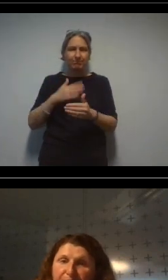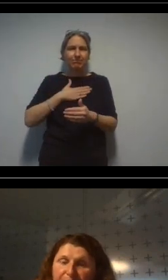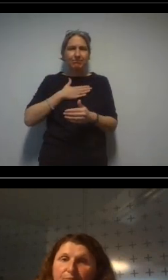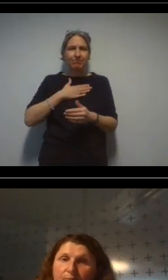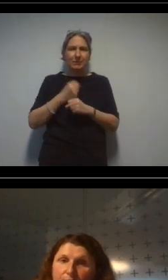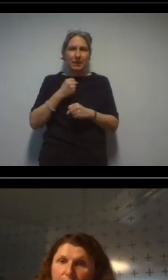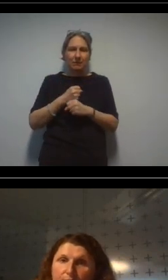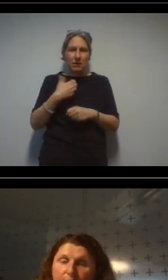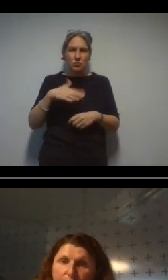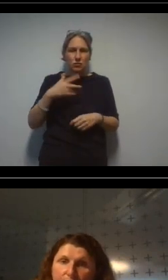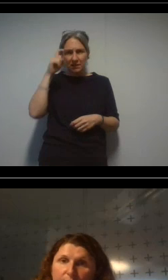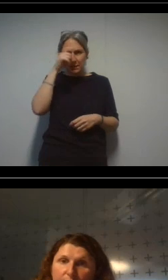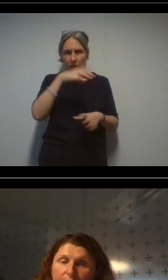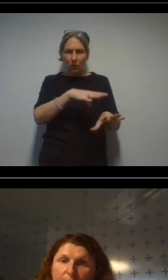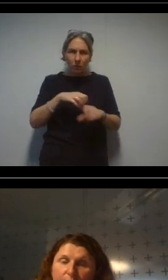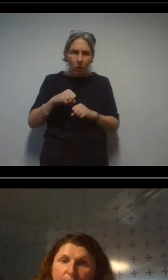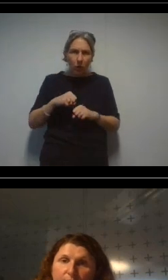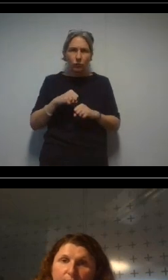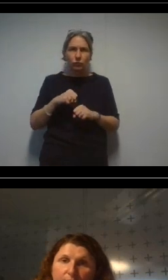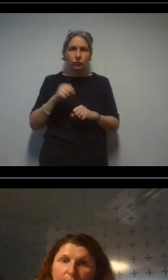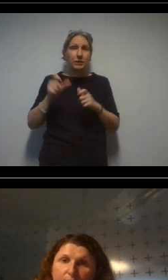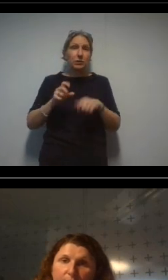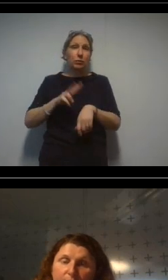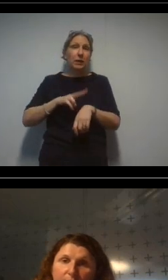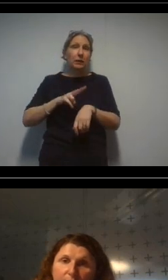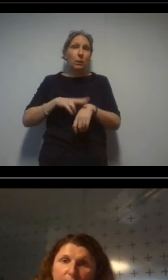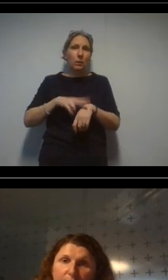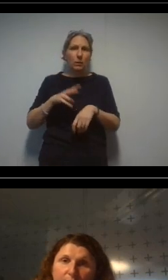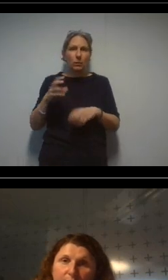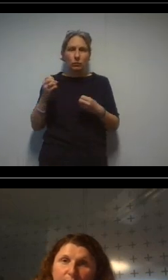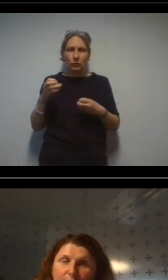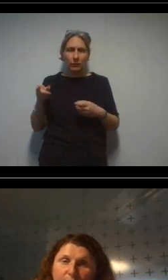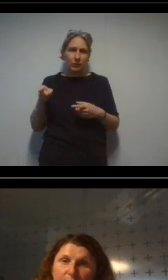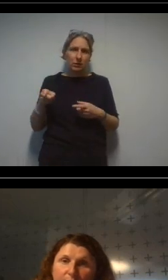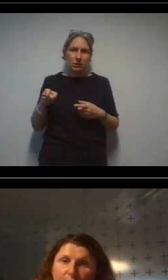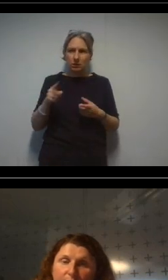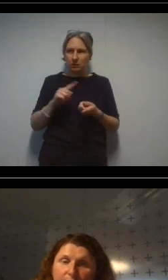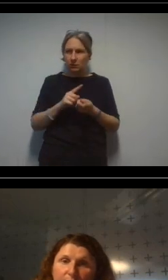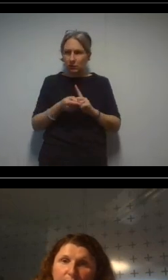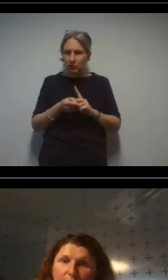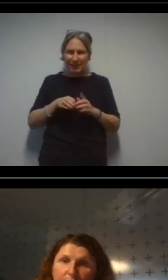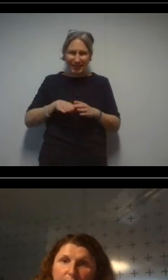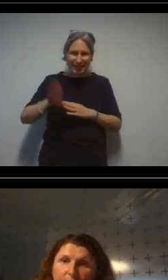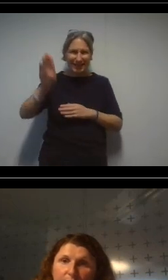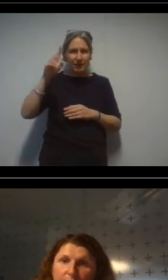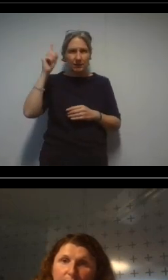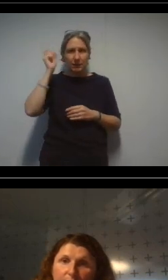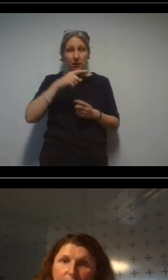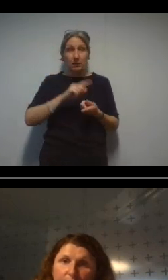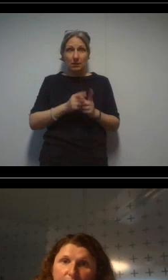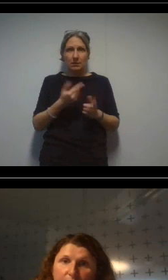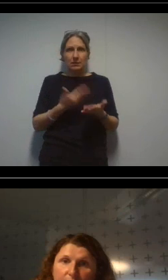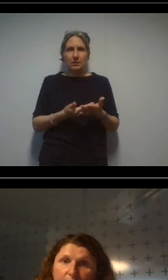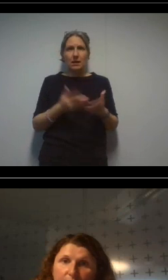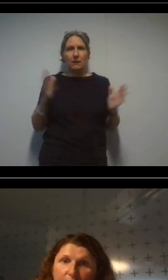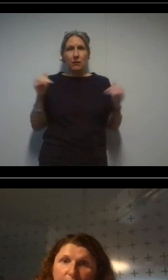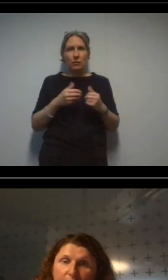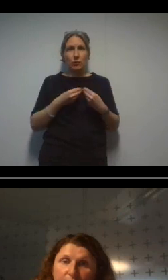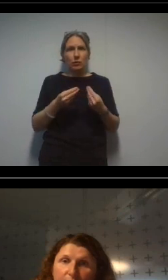tension, j'ai une marque employeur à faire développer, à faire décoller, et ça y contribue vraiment grandement.